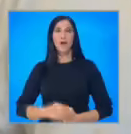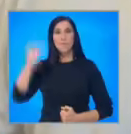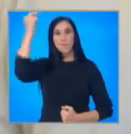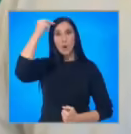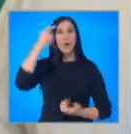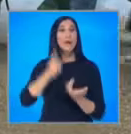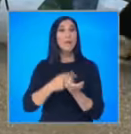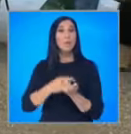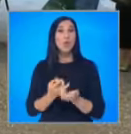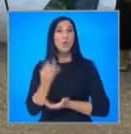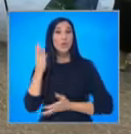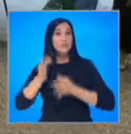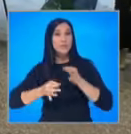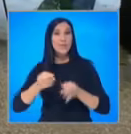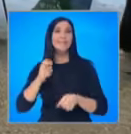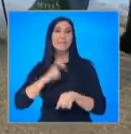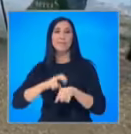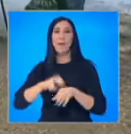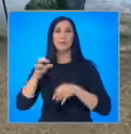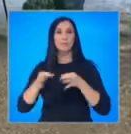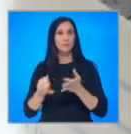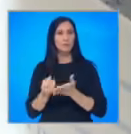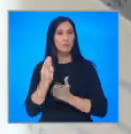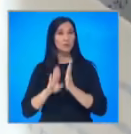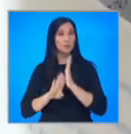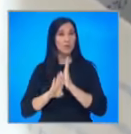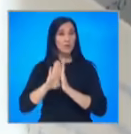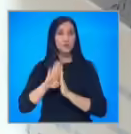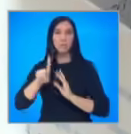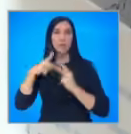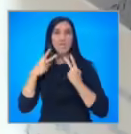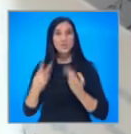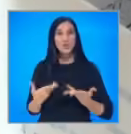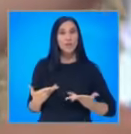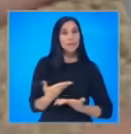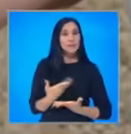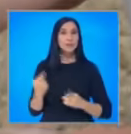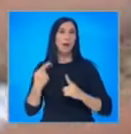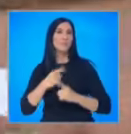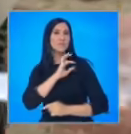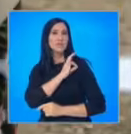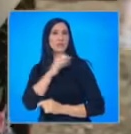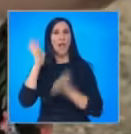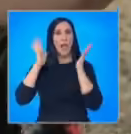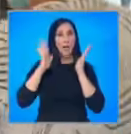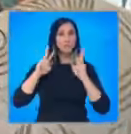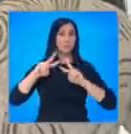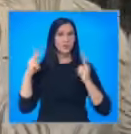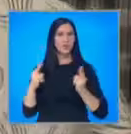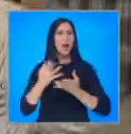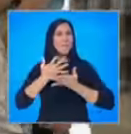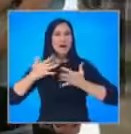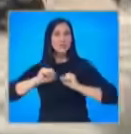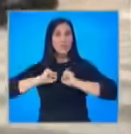У нас броят на новозаразените с Делта вируса започва да се покачва. Невиждан интерес към ваксините в Габрово. По света